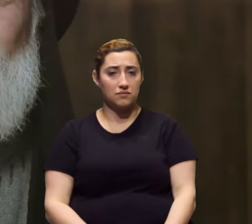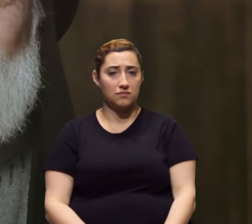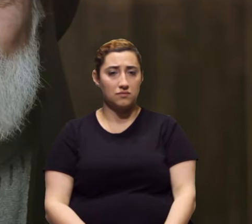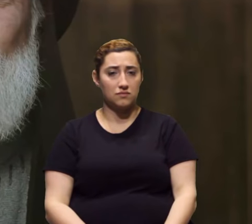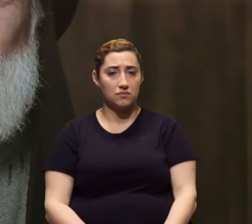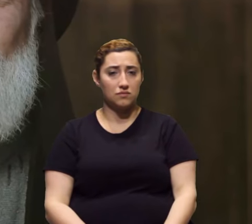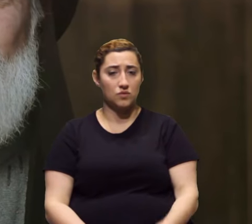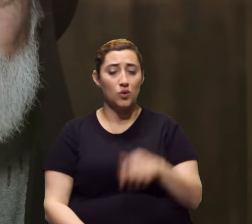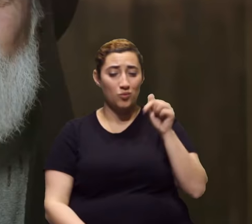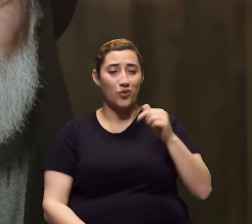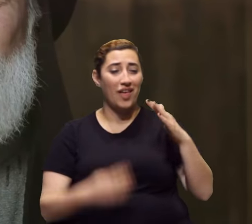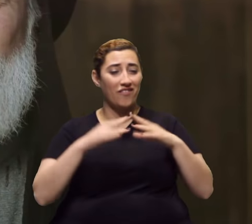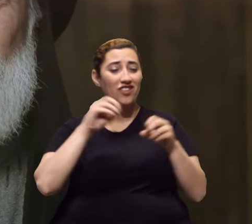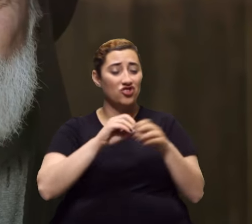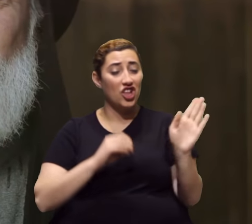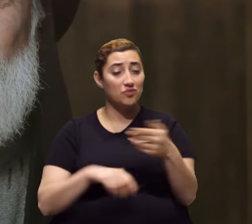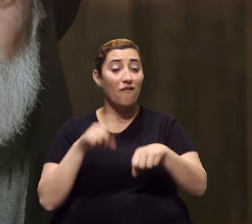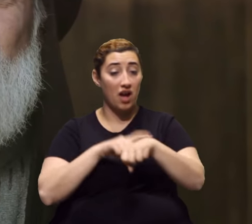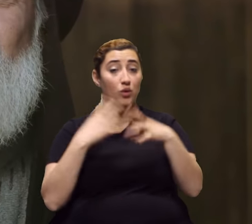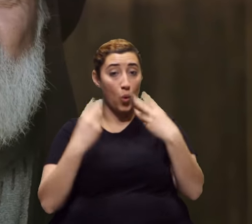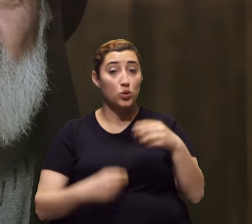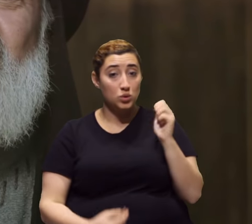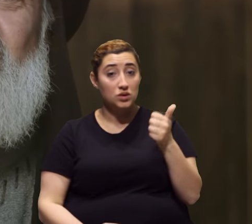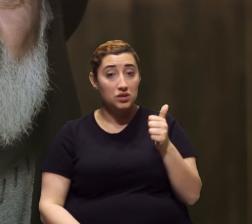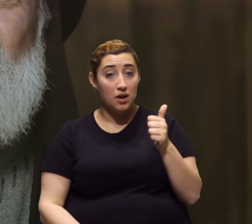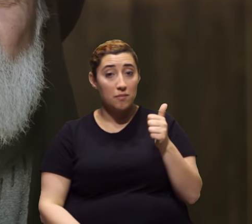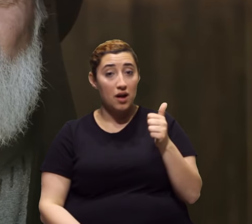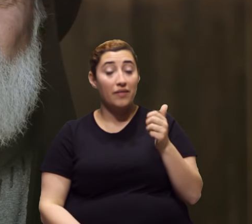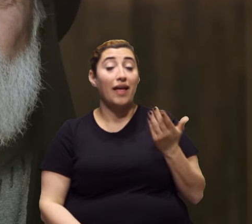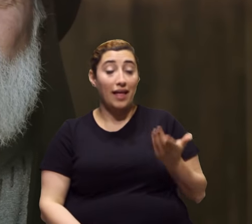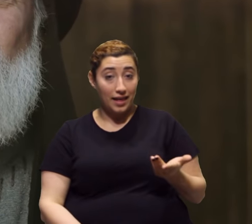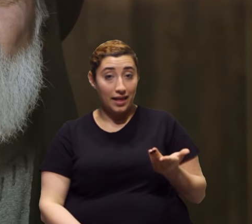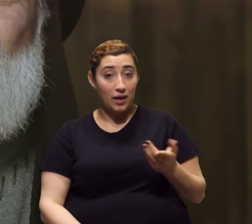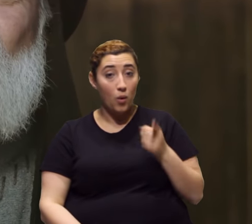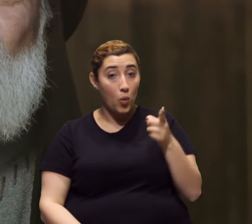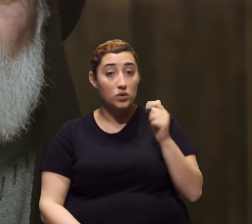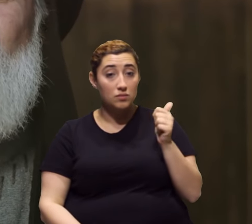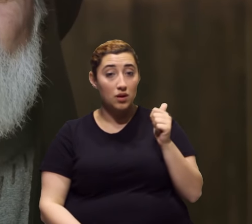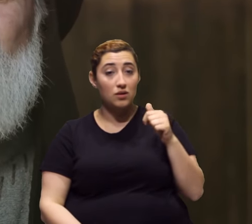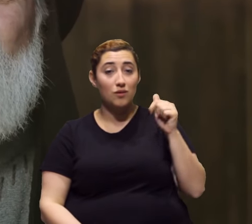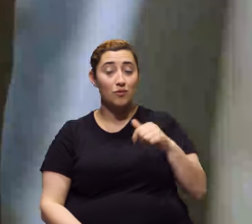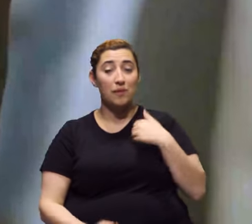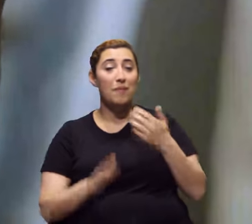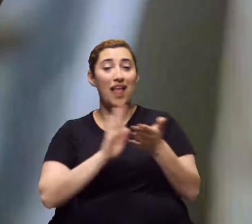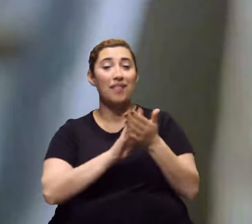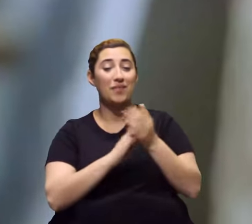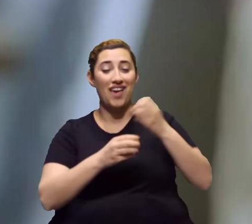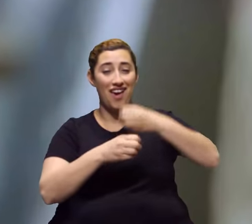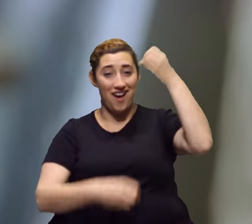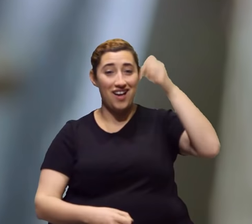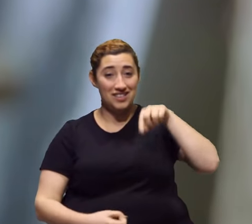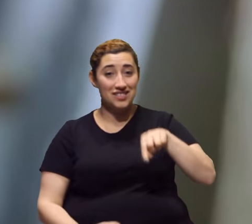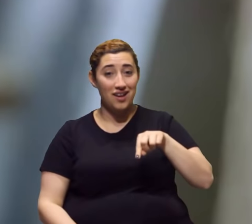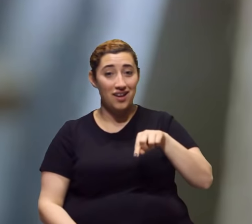Bu daldan uçma vakti gelen de işte bu elimdeki